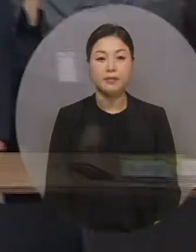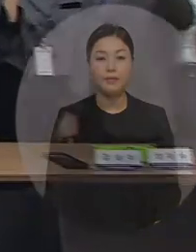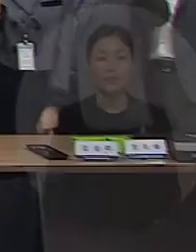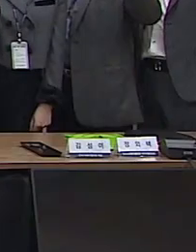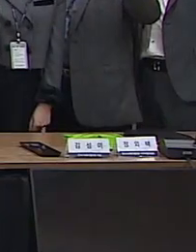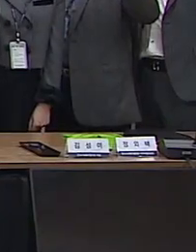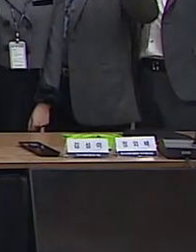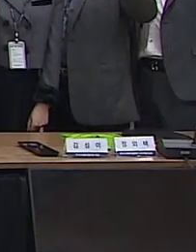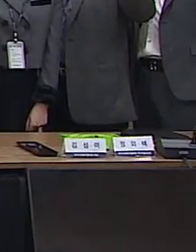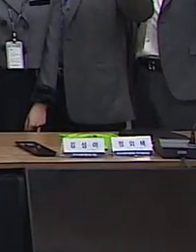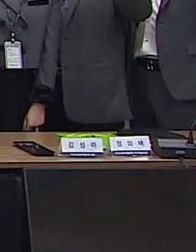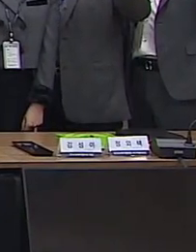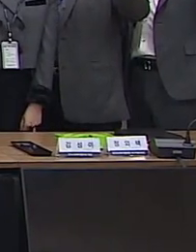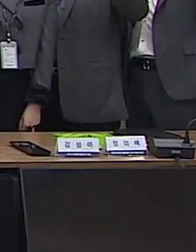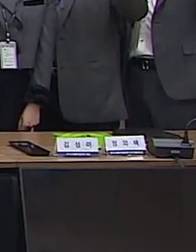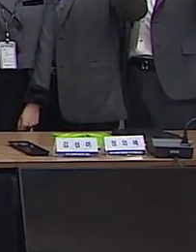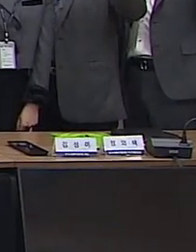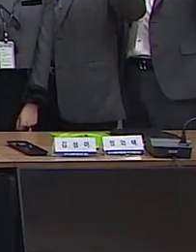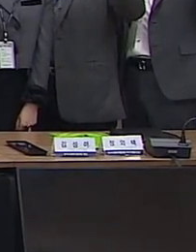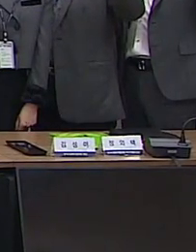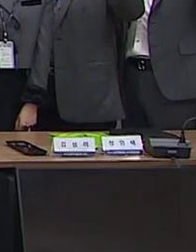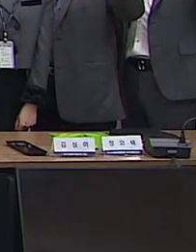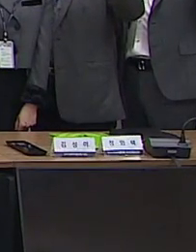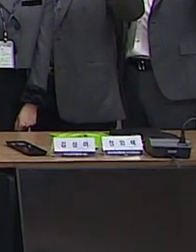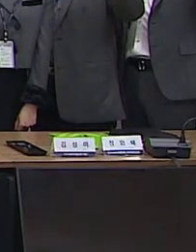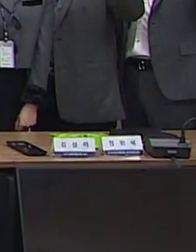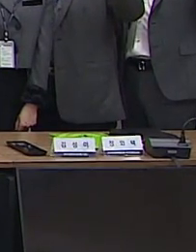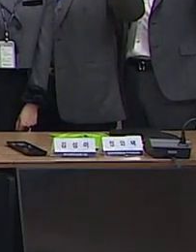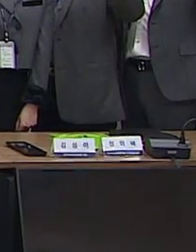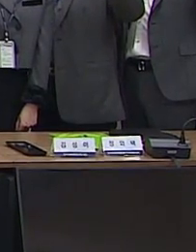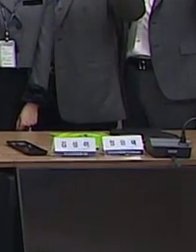합니다 복지 T 뉴스 김은별